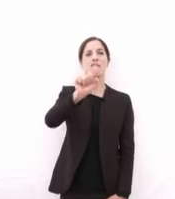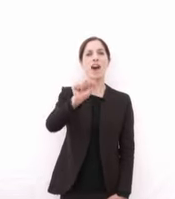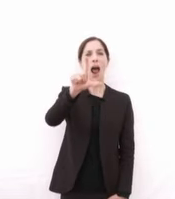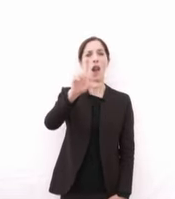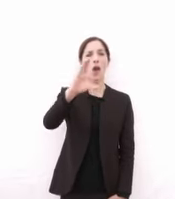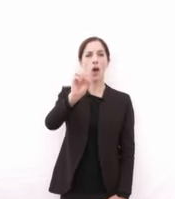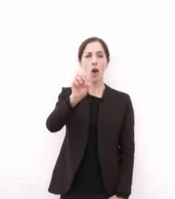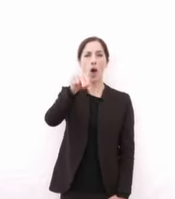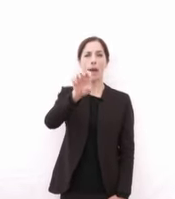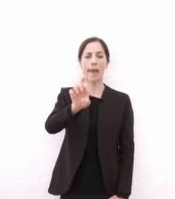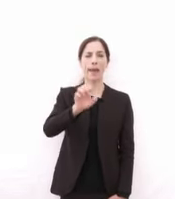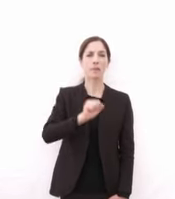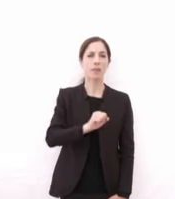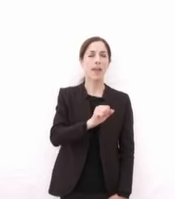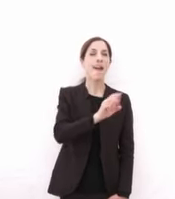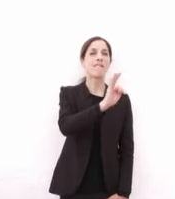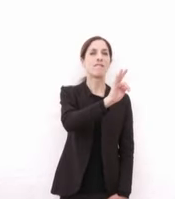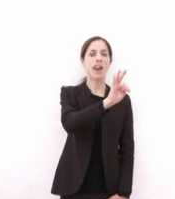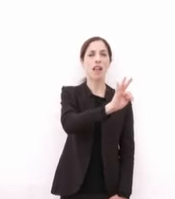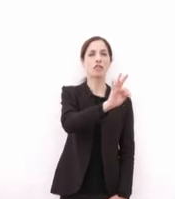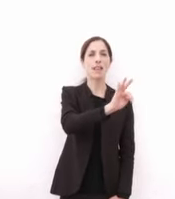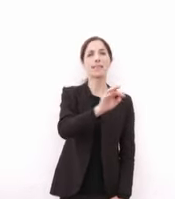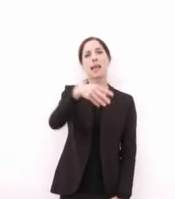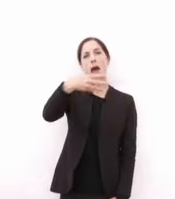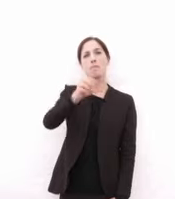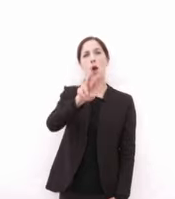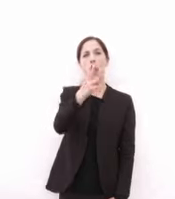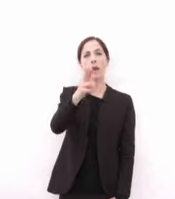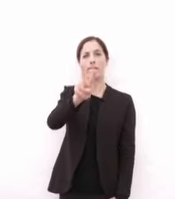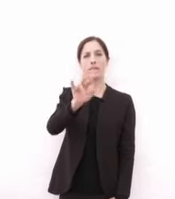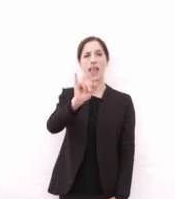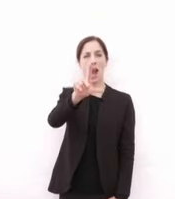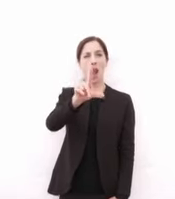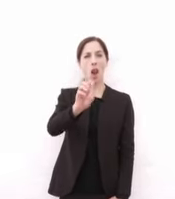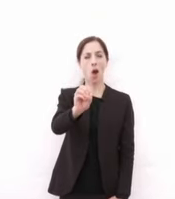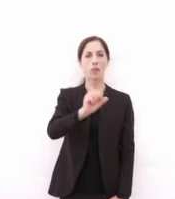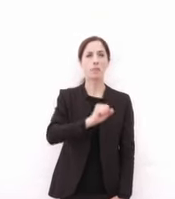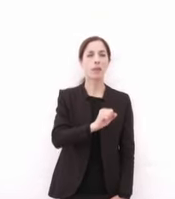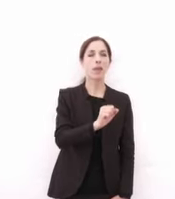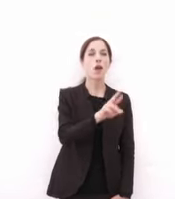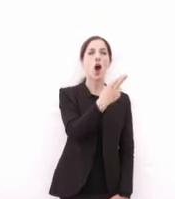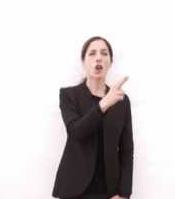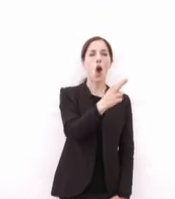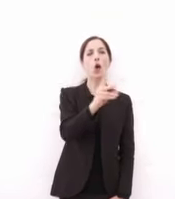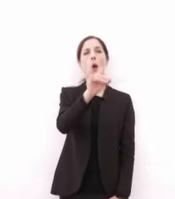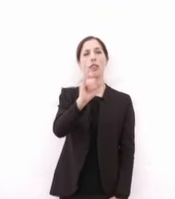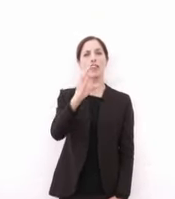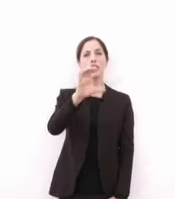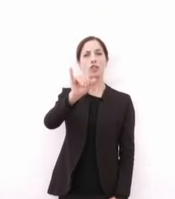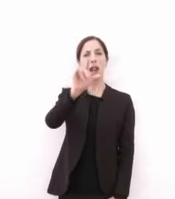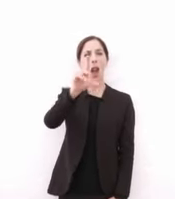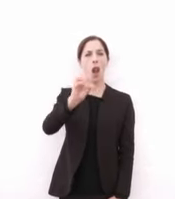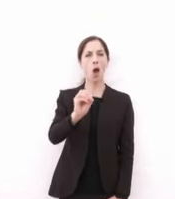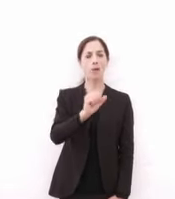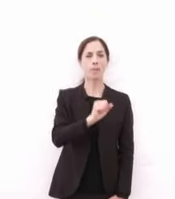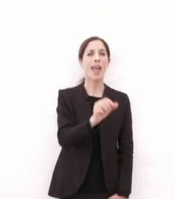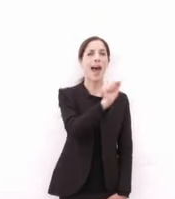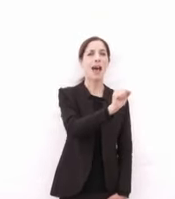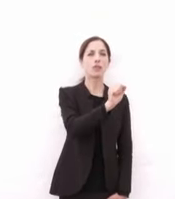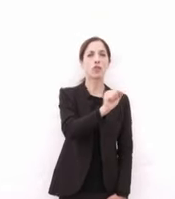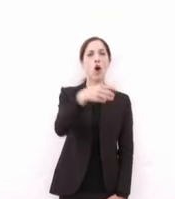Falcone, Francesca Morvillo, Rocco Dicillo,